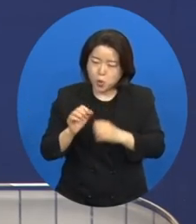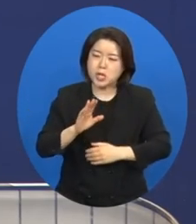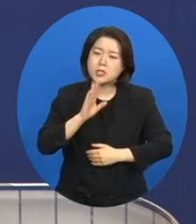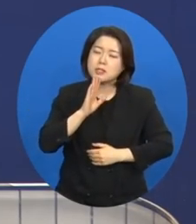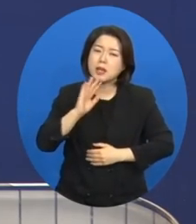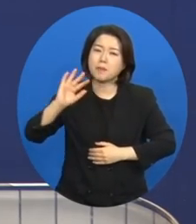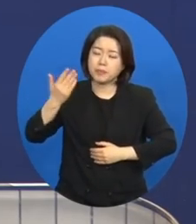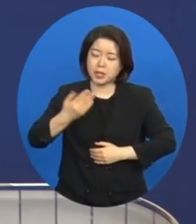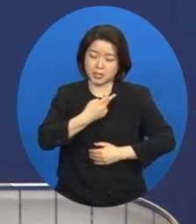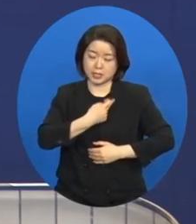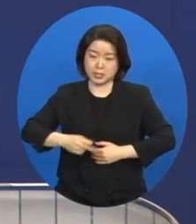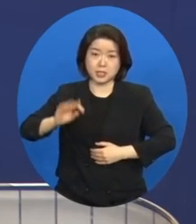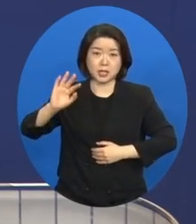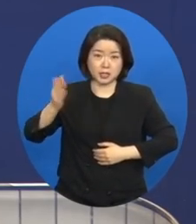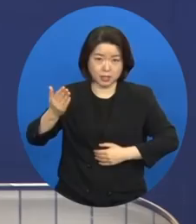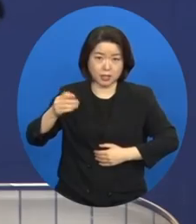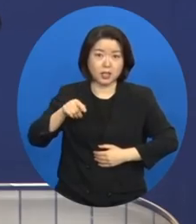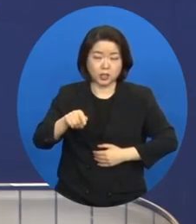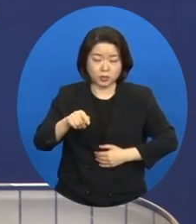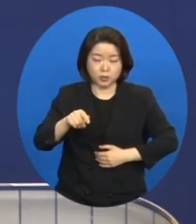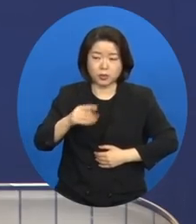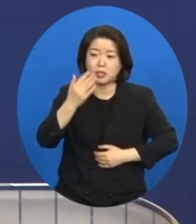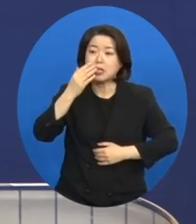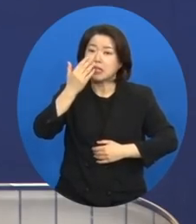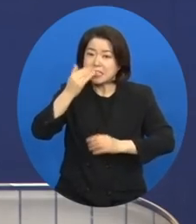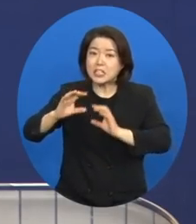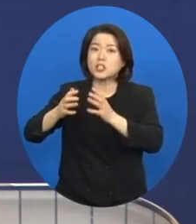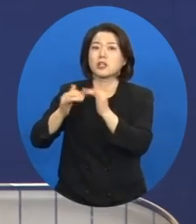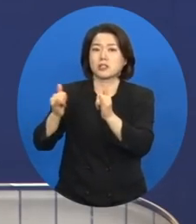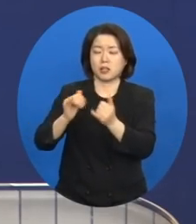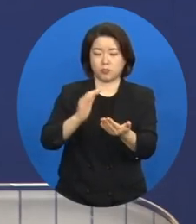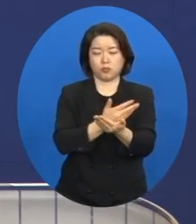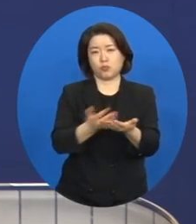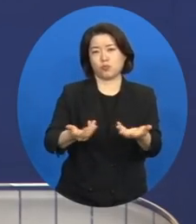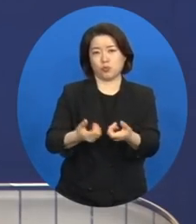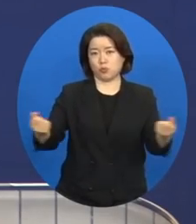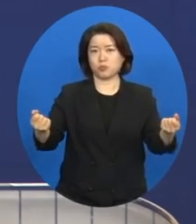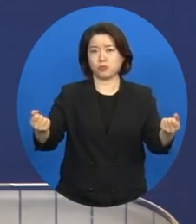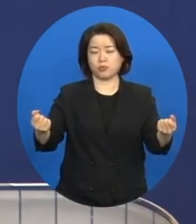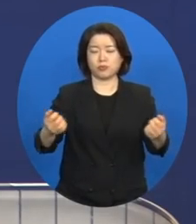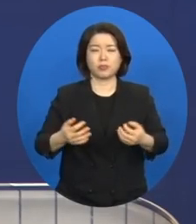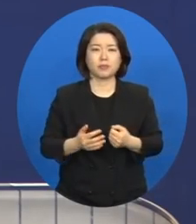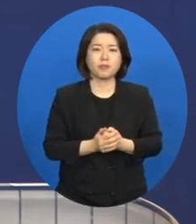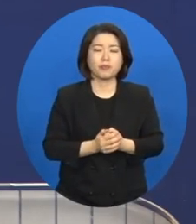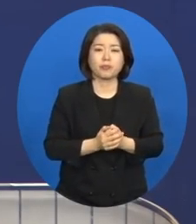되는 이들을 이스라엘이라고 부릅니다. 구별해서 표현을 해요. 그러니까 지금 이